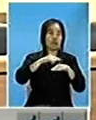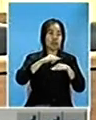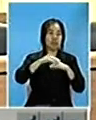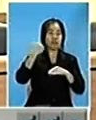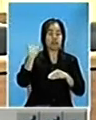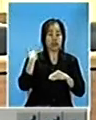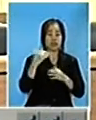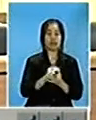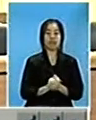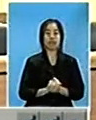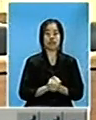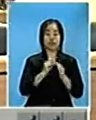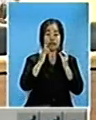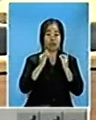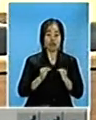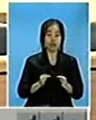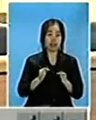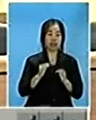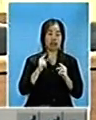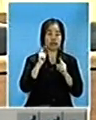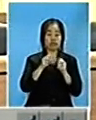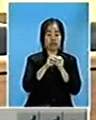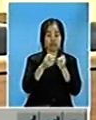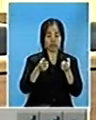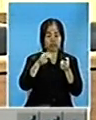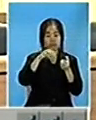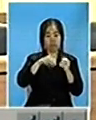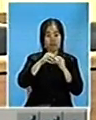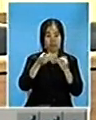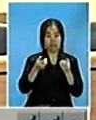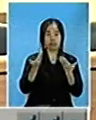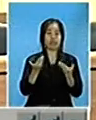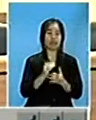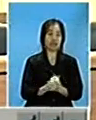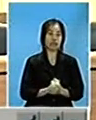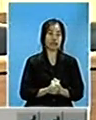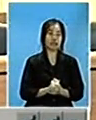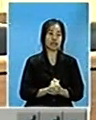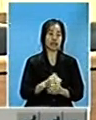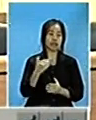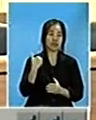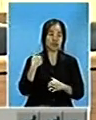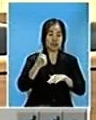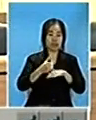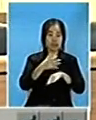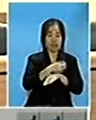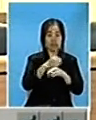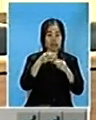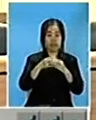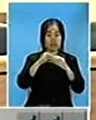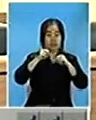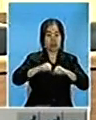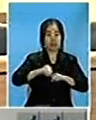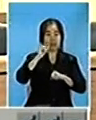วินิจฉัยเป็ดก็ต้องใช้พจนานุกรมวินิจฉัยบางพรรคการเมืองไม่มีโอกาสได้วินิจฉัยเลยเพราะหมดอายุ